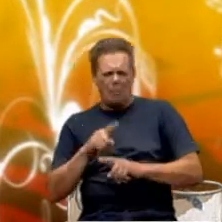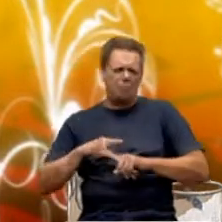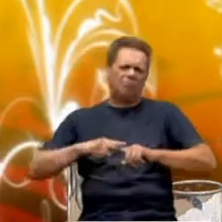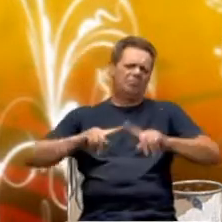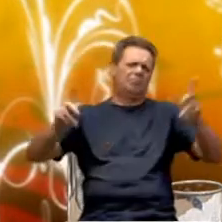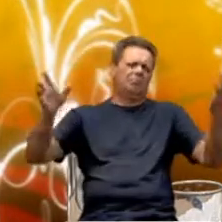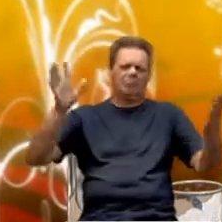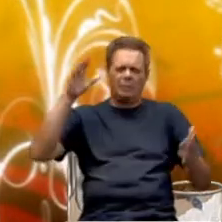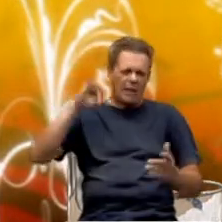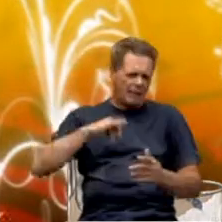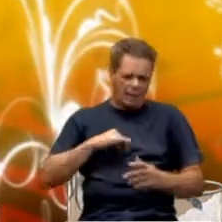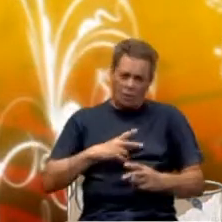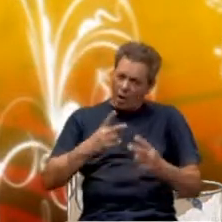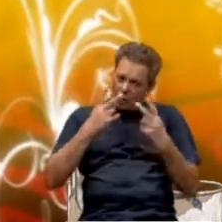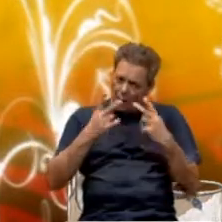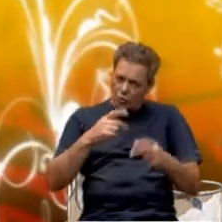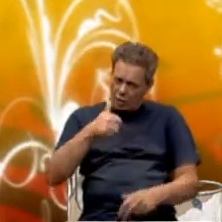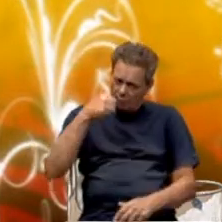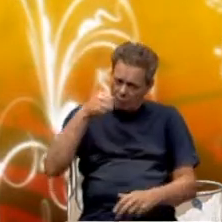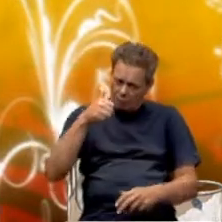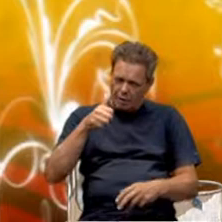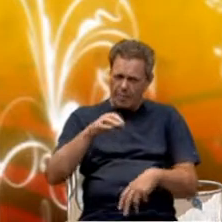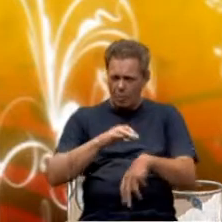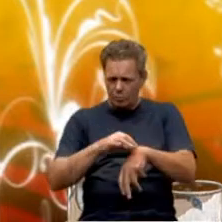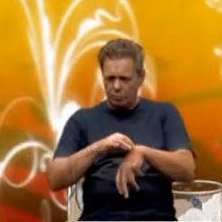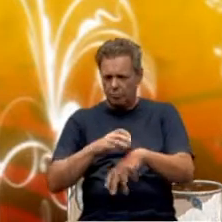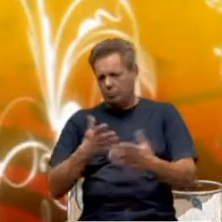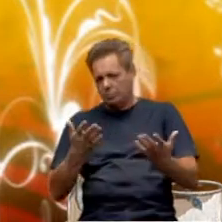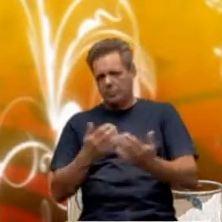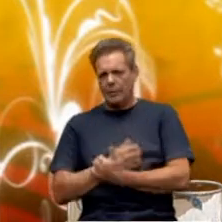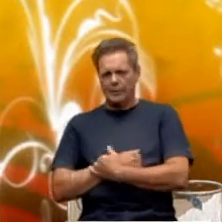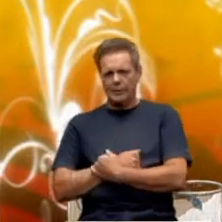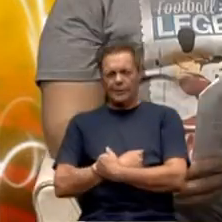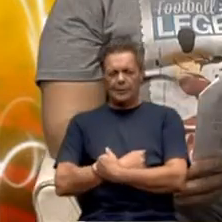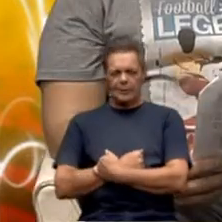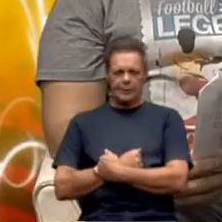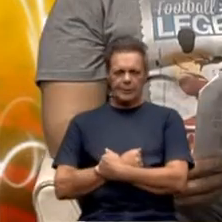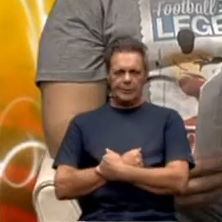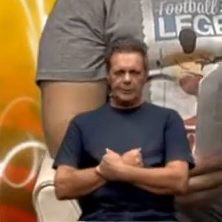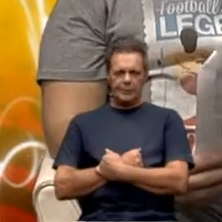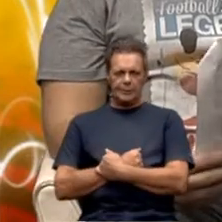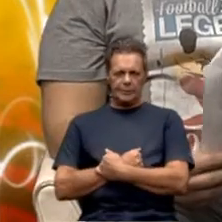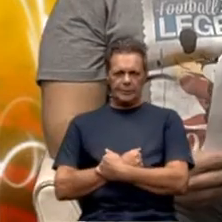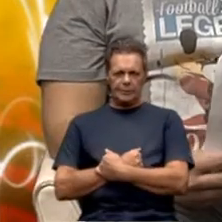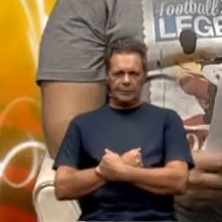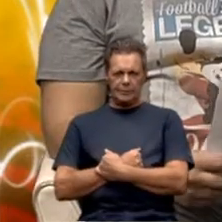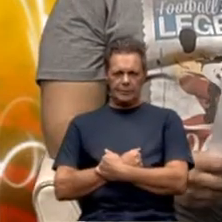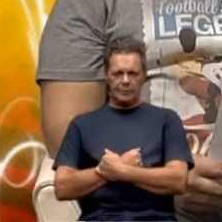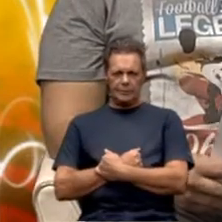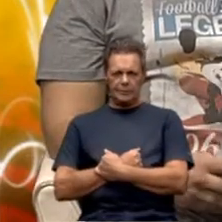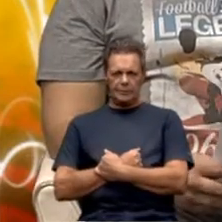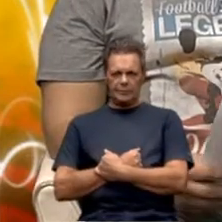Jesmo, nutricionistička radionica. Tako, i ko vam je držao to? Pa kako se zove? Irena. Irena, da.